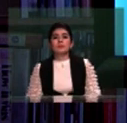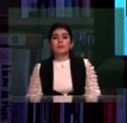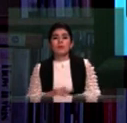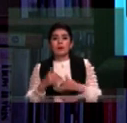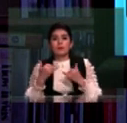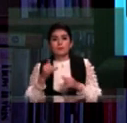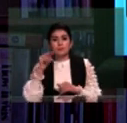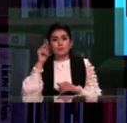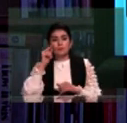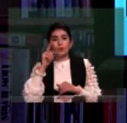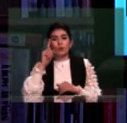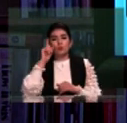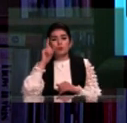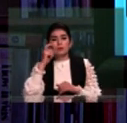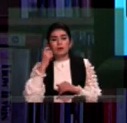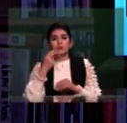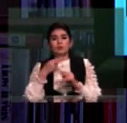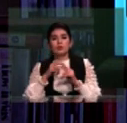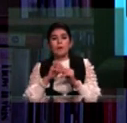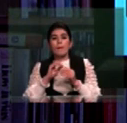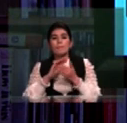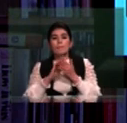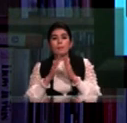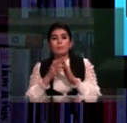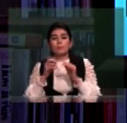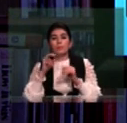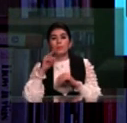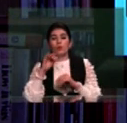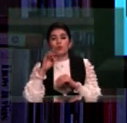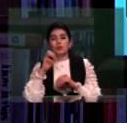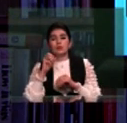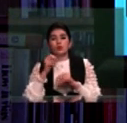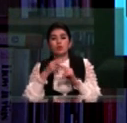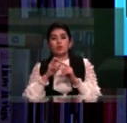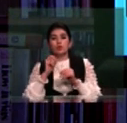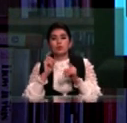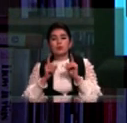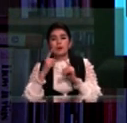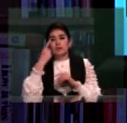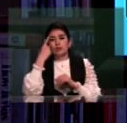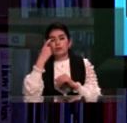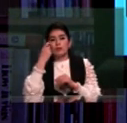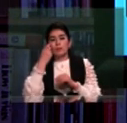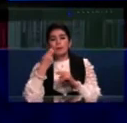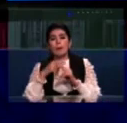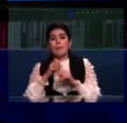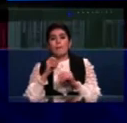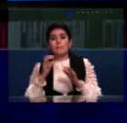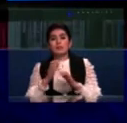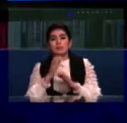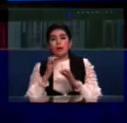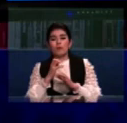Сегодня на уроке вы узнаете о программных средствах, осуществляющих информационную безопасность.